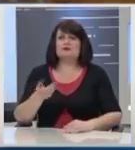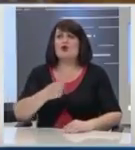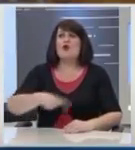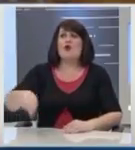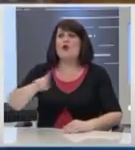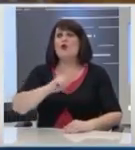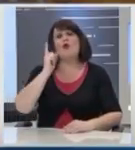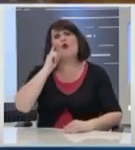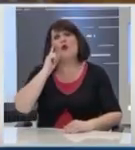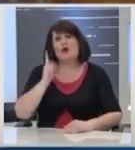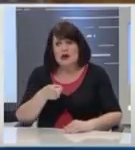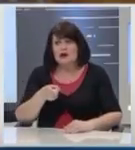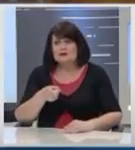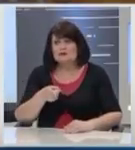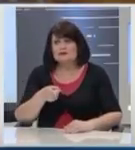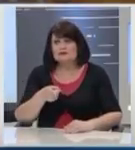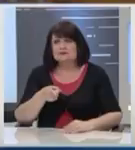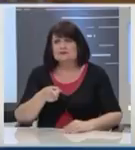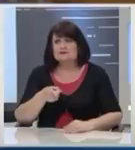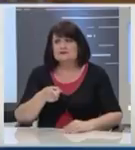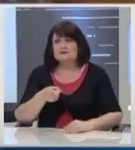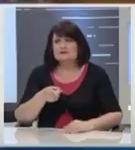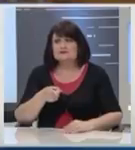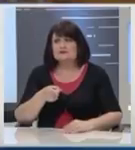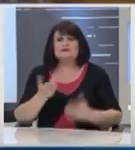μας σε σχέση με το κατά πόσο